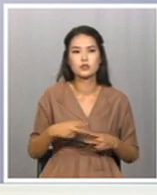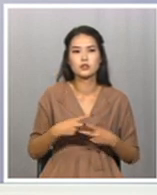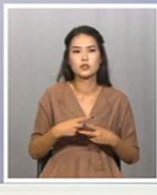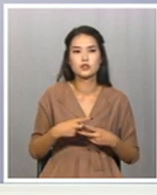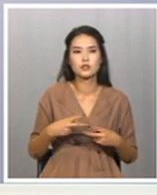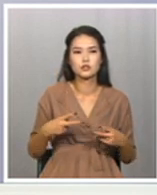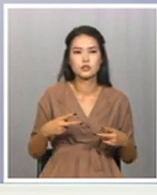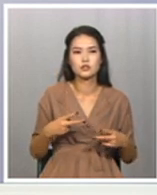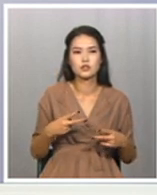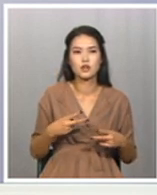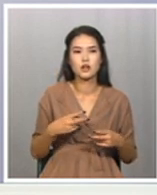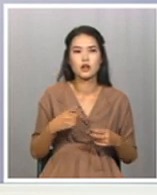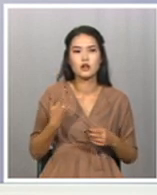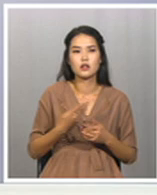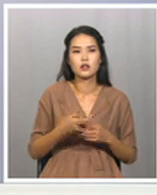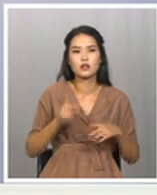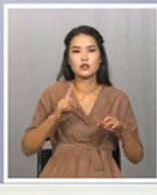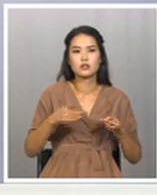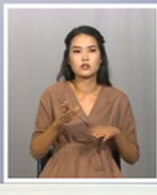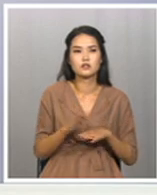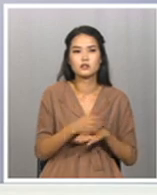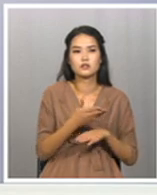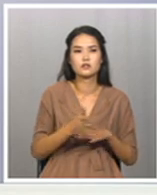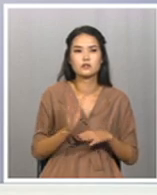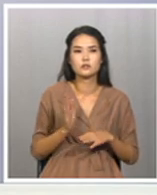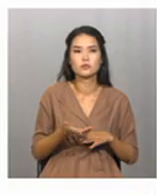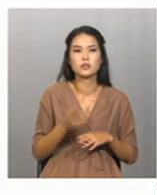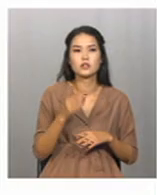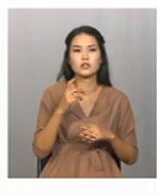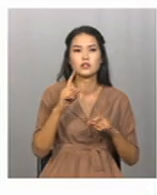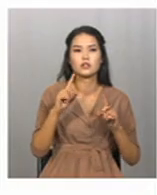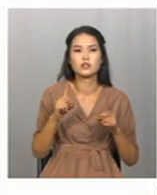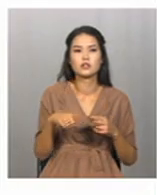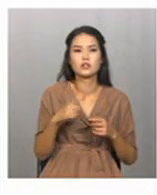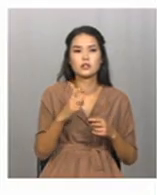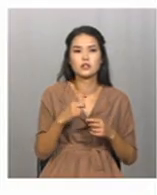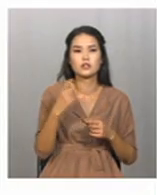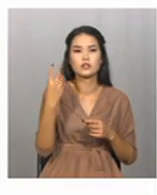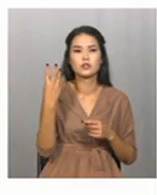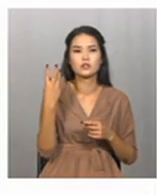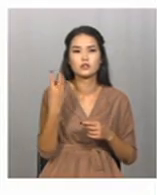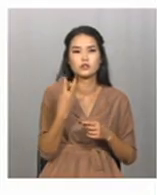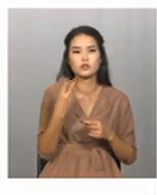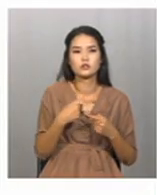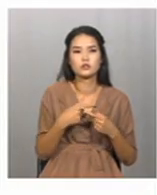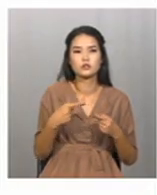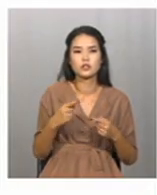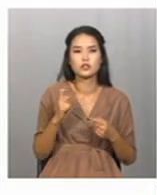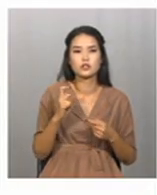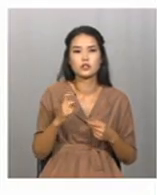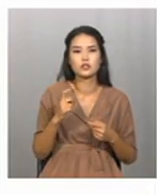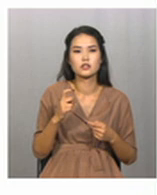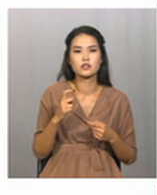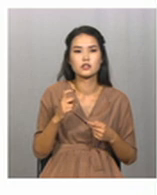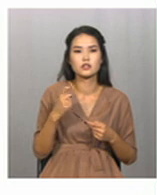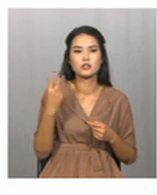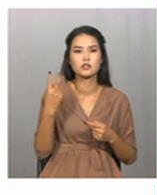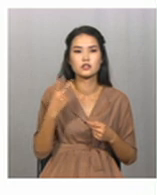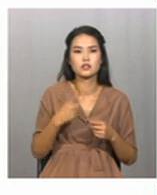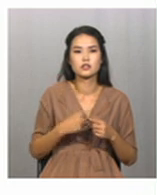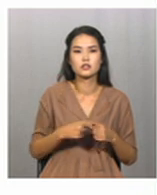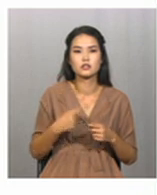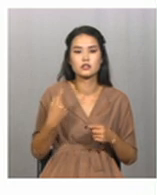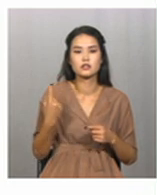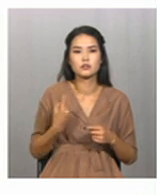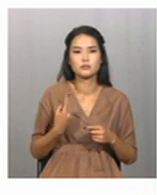туындысы. Ол болады. Алымында мына функцияның туындысы. Яғни, х-тің 3 дәрежесі